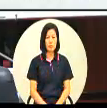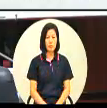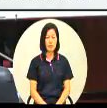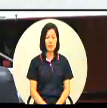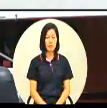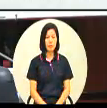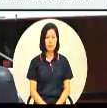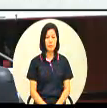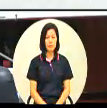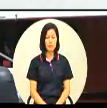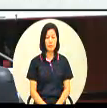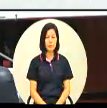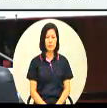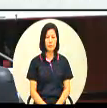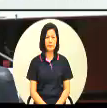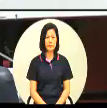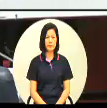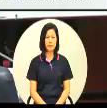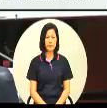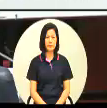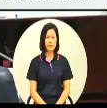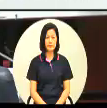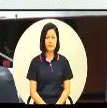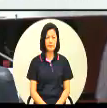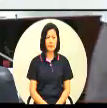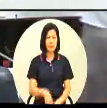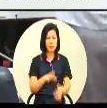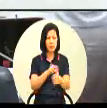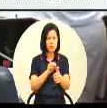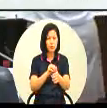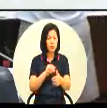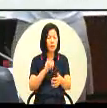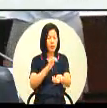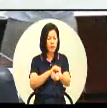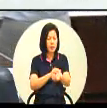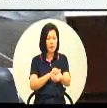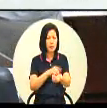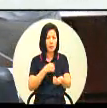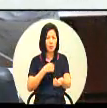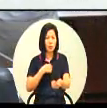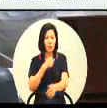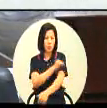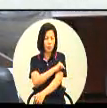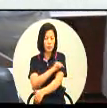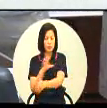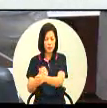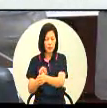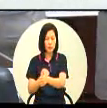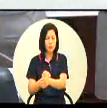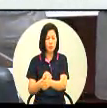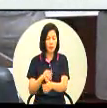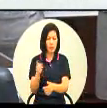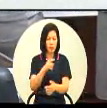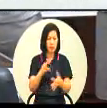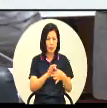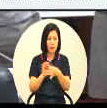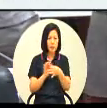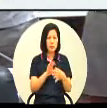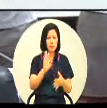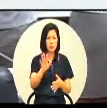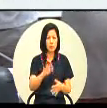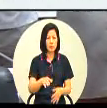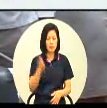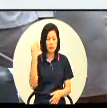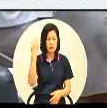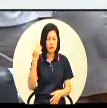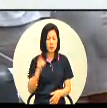黄局长，你是学医出身，我是学护理的，我们医护一家亲啊。过去啊，我一直也把你当自